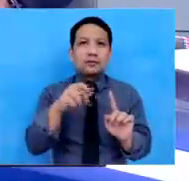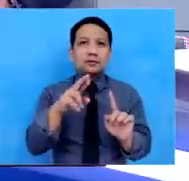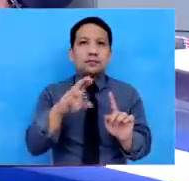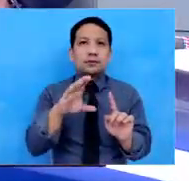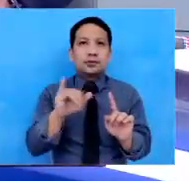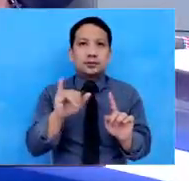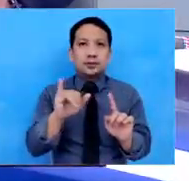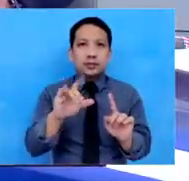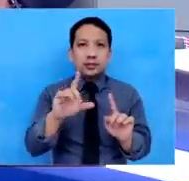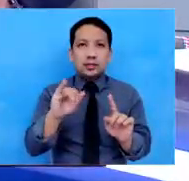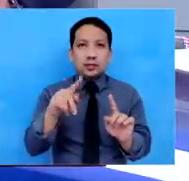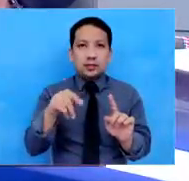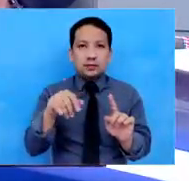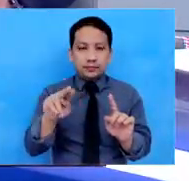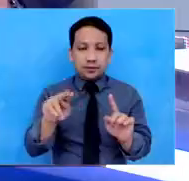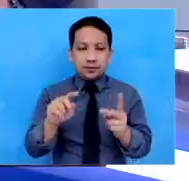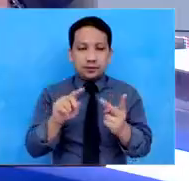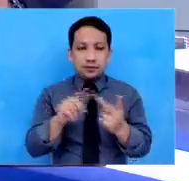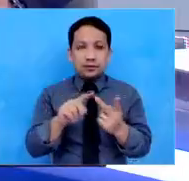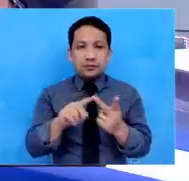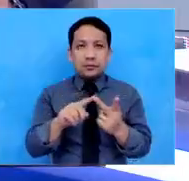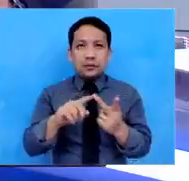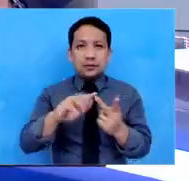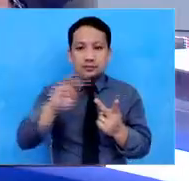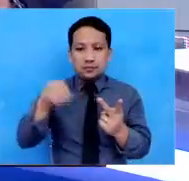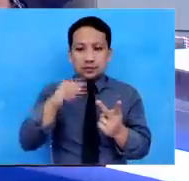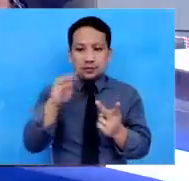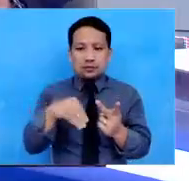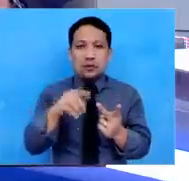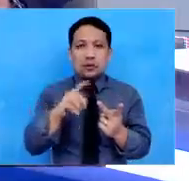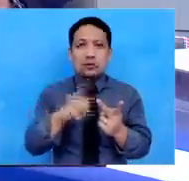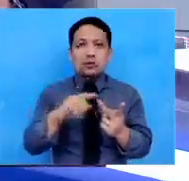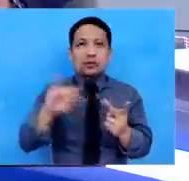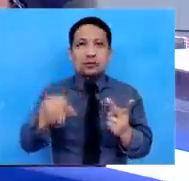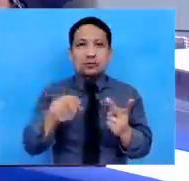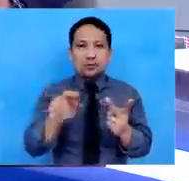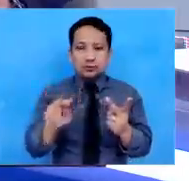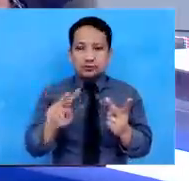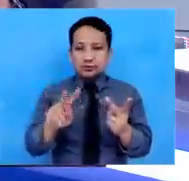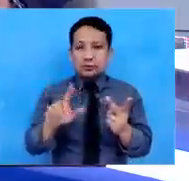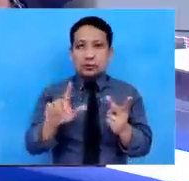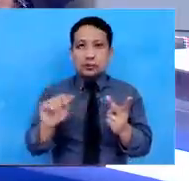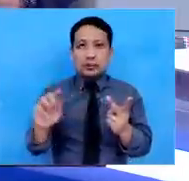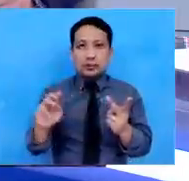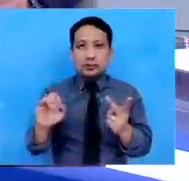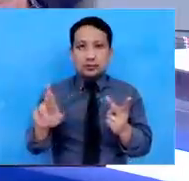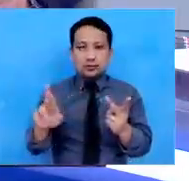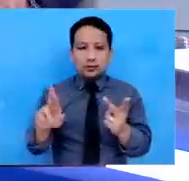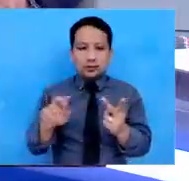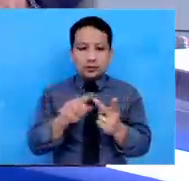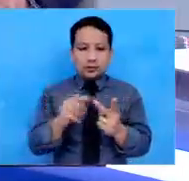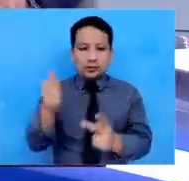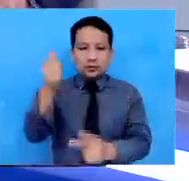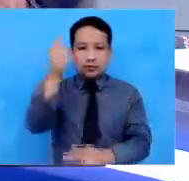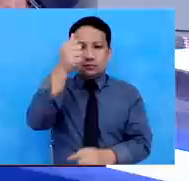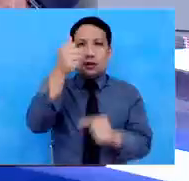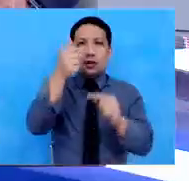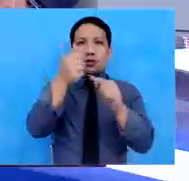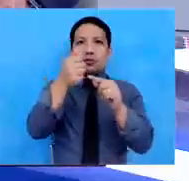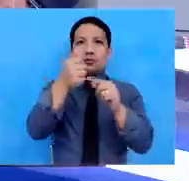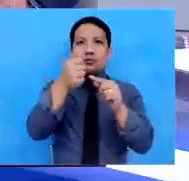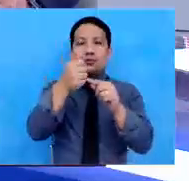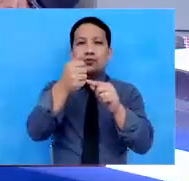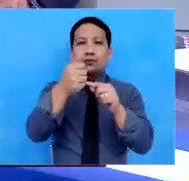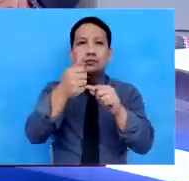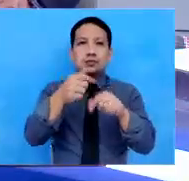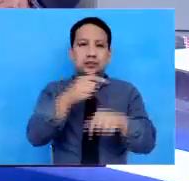Villamor. Kabilang sa inireklamo, tinuturong mastermind ang suspendidong Bureau of Corrections Chief na si Gerald Bantag. Kasabwat niya